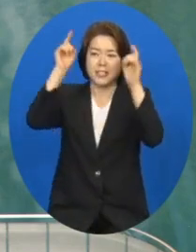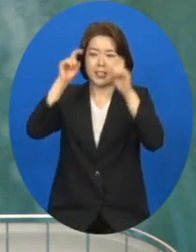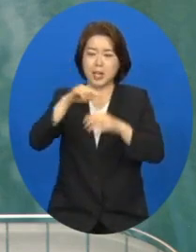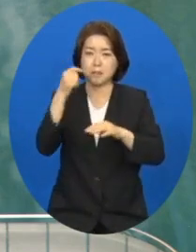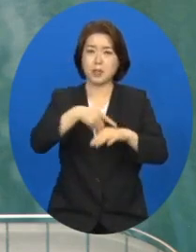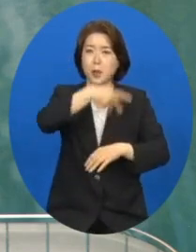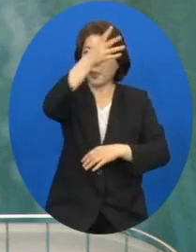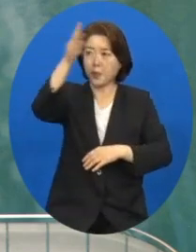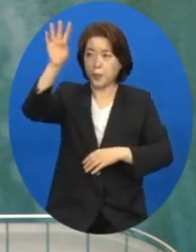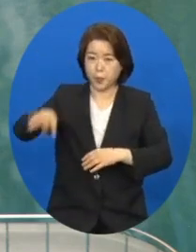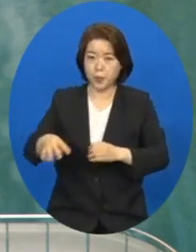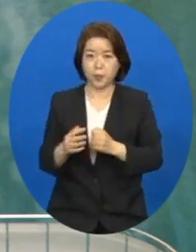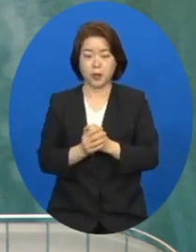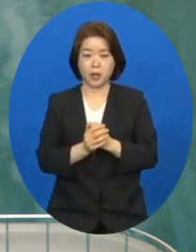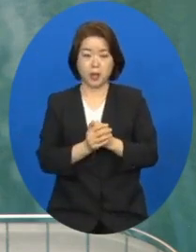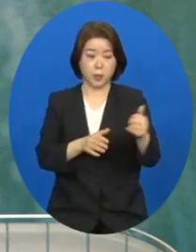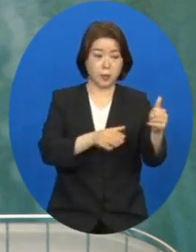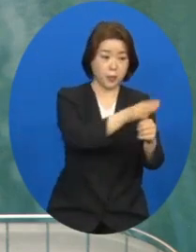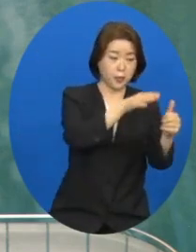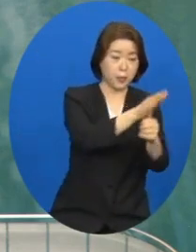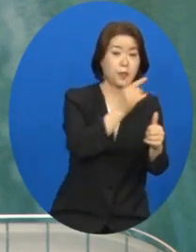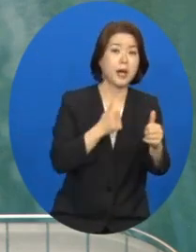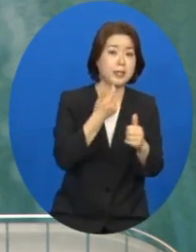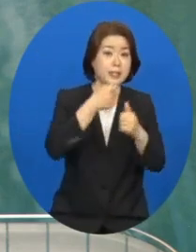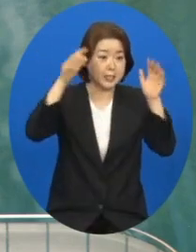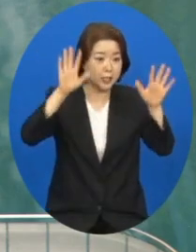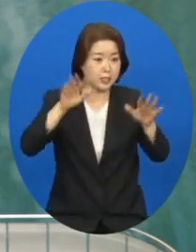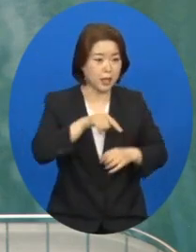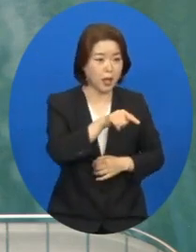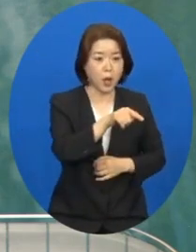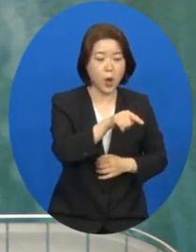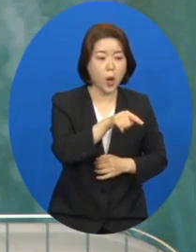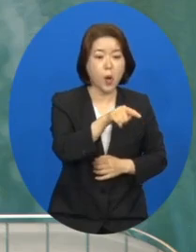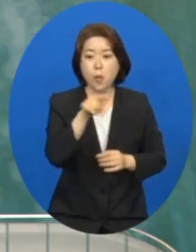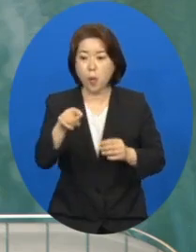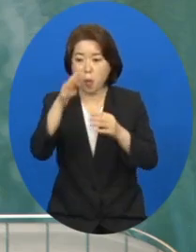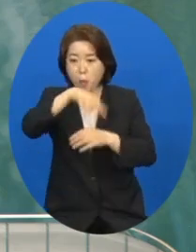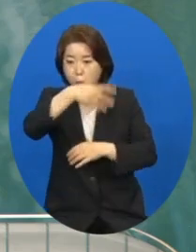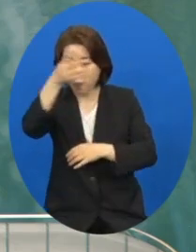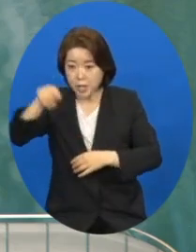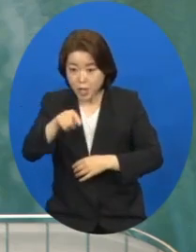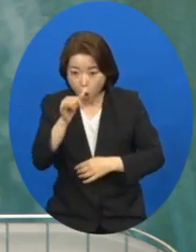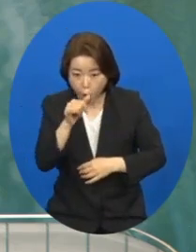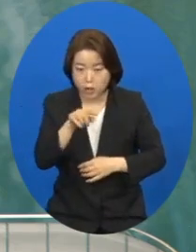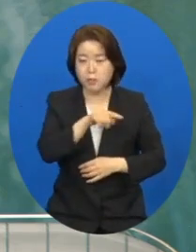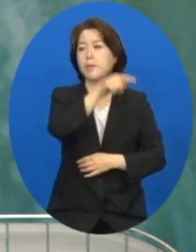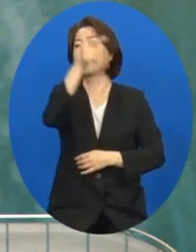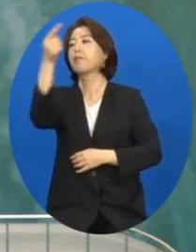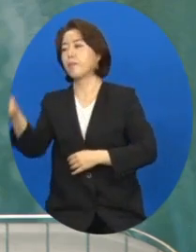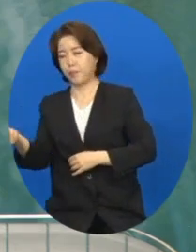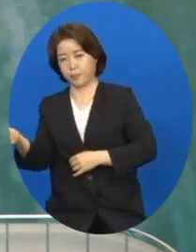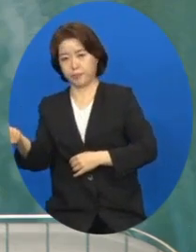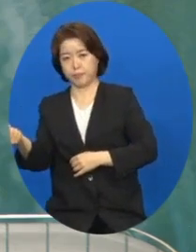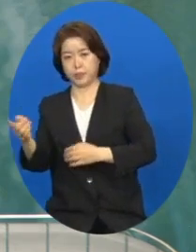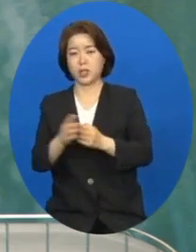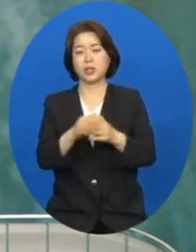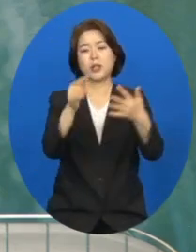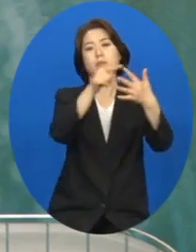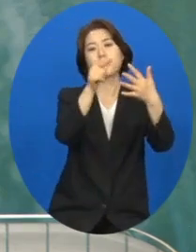장자를 죽이는 천사들이 그 이스라엘 집은 건너가게 된 겁니다. 이게 유월절이라는